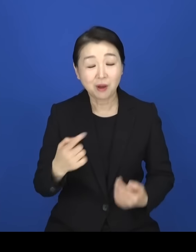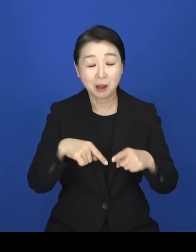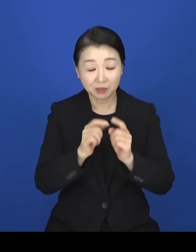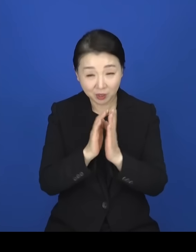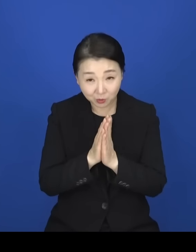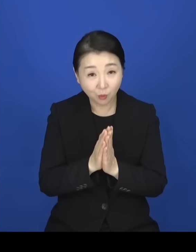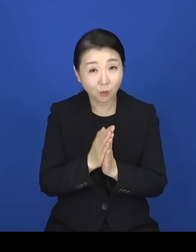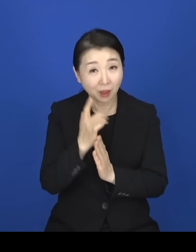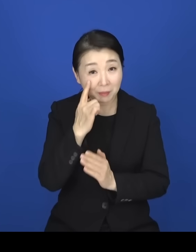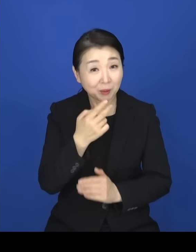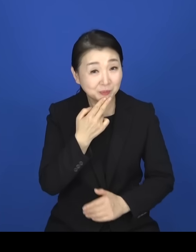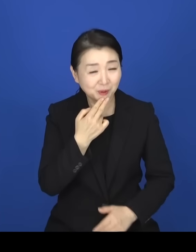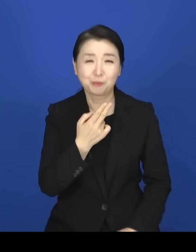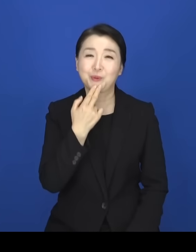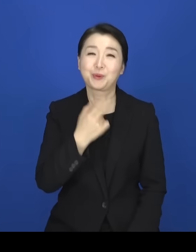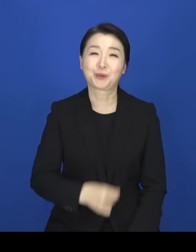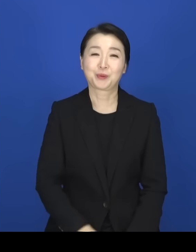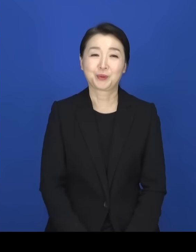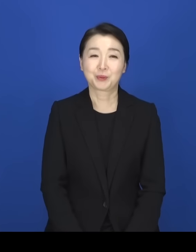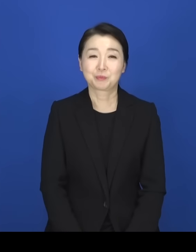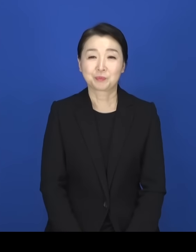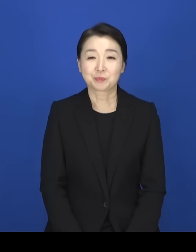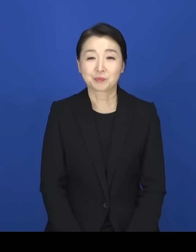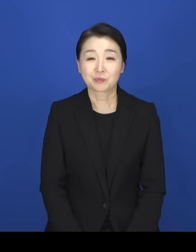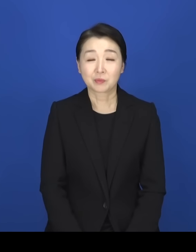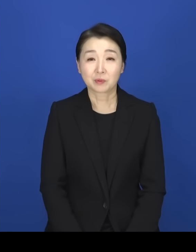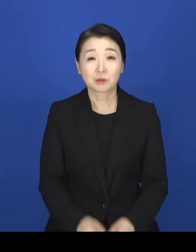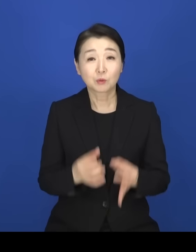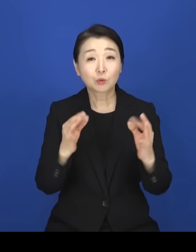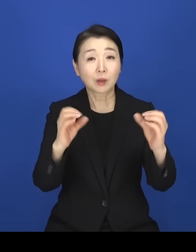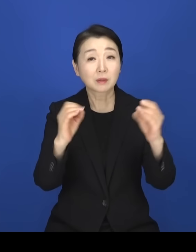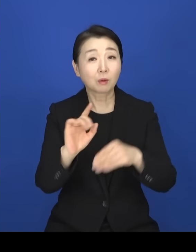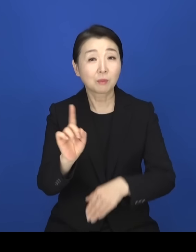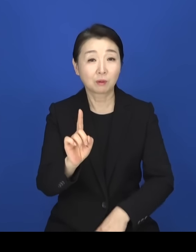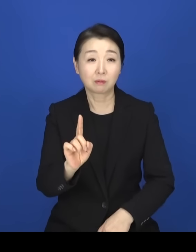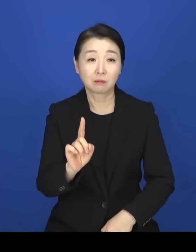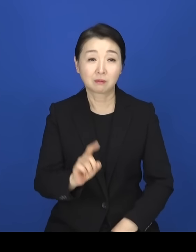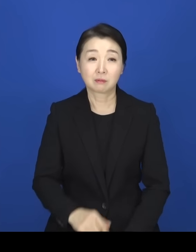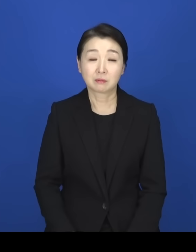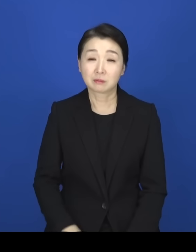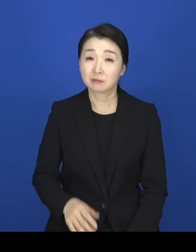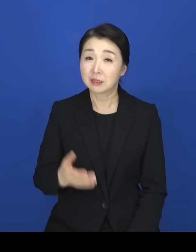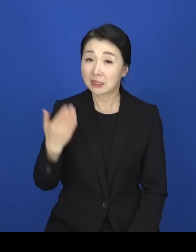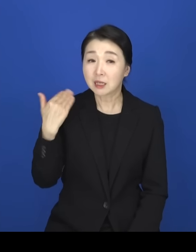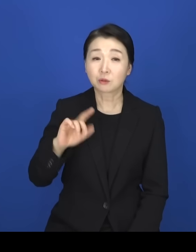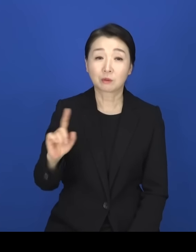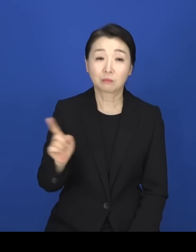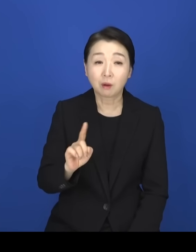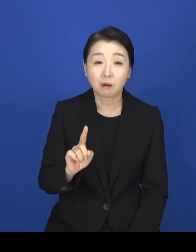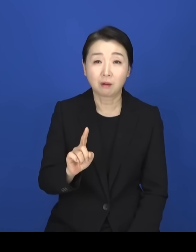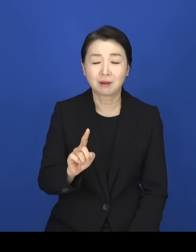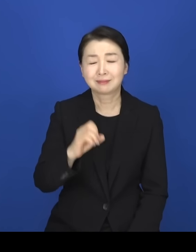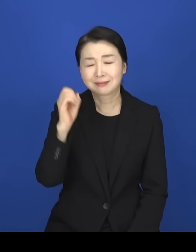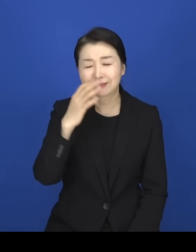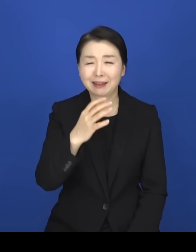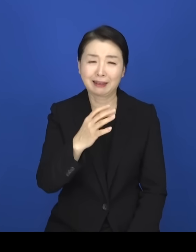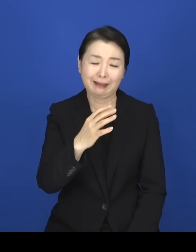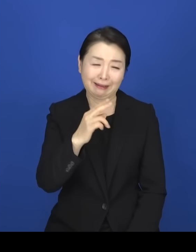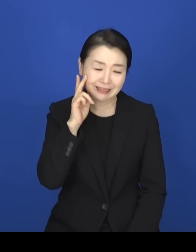기도를 한다든가. 없죠. 네. 근데 무슨 얘기했어요, 그동안은? 만나면? 그때 당시에는 뭐 뭐 못할 개그- 얘기들을 많이 했죠, 그냥.